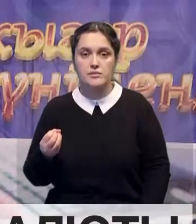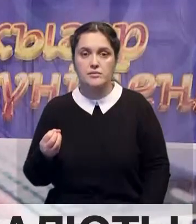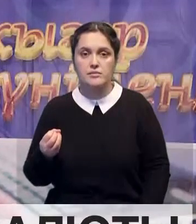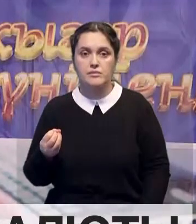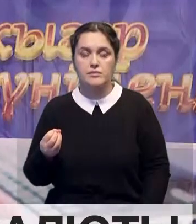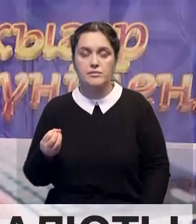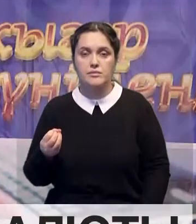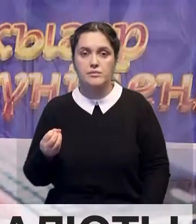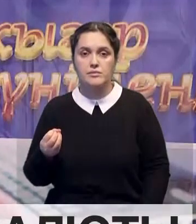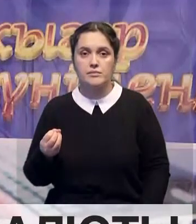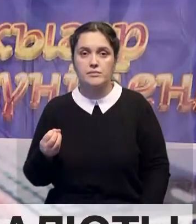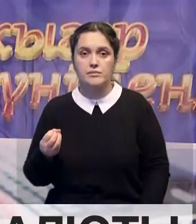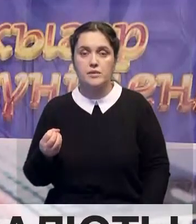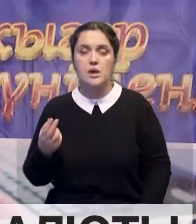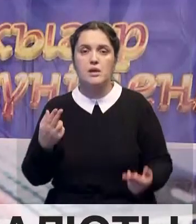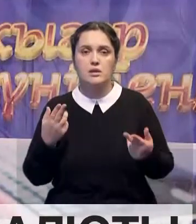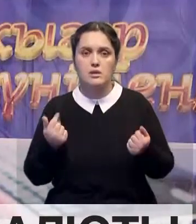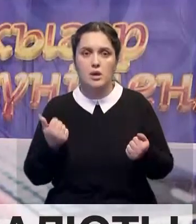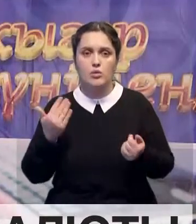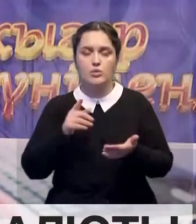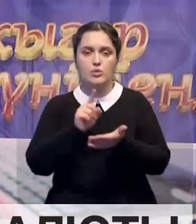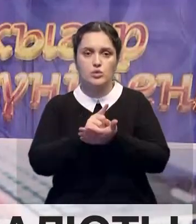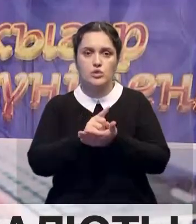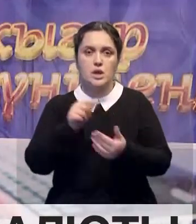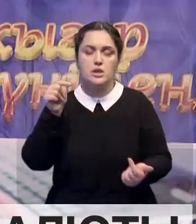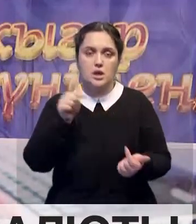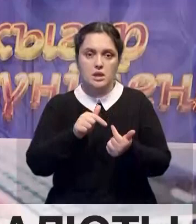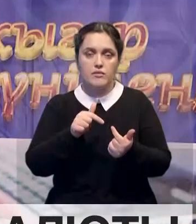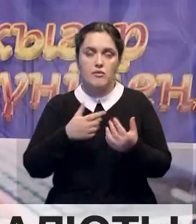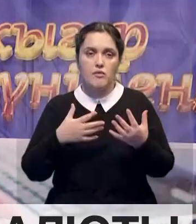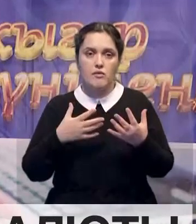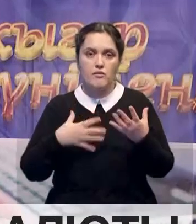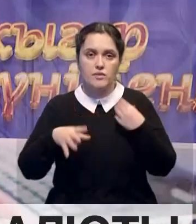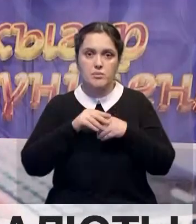конечно, он должен соответствовать